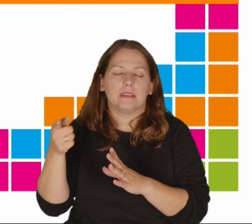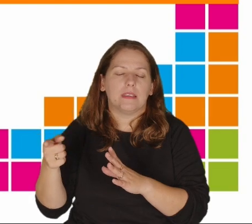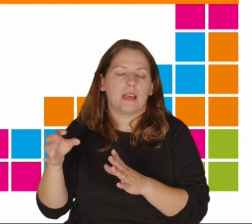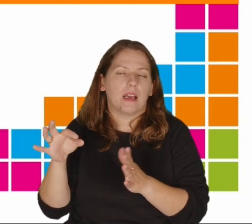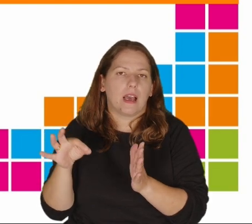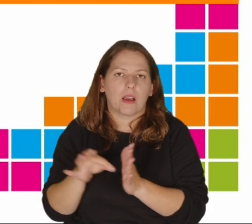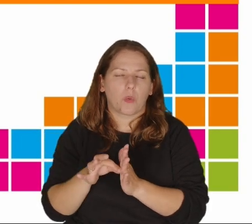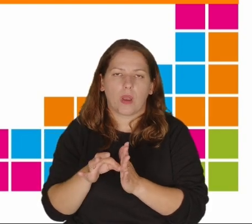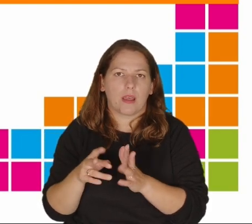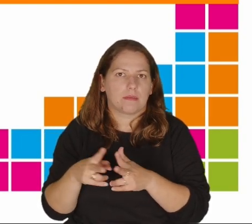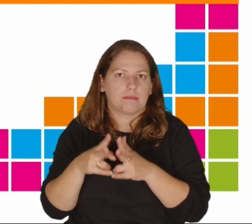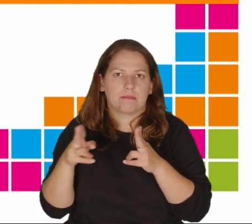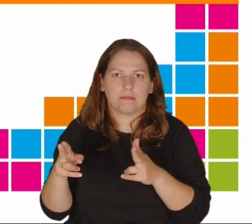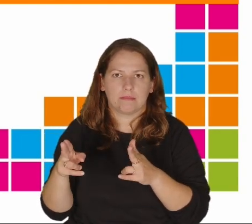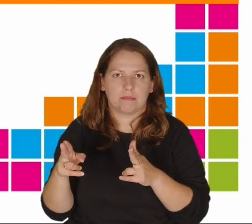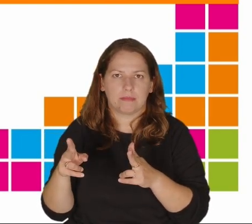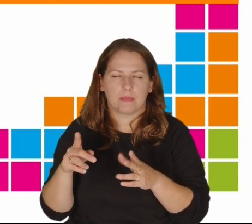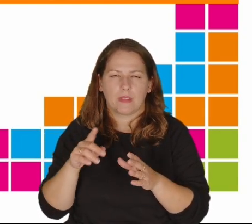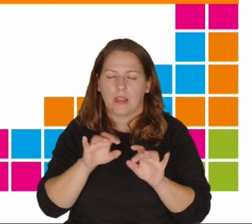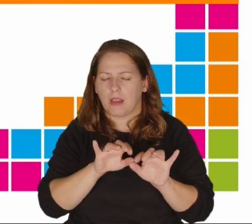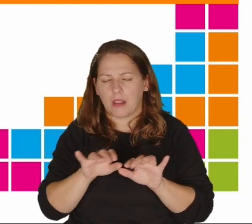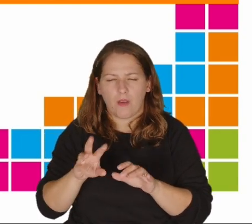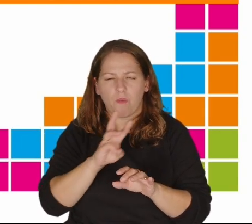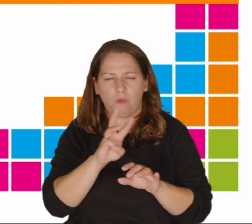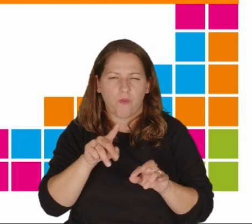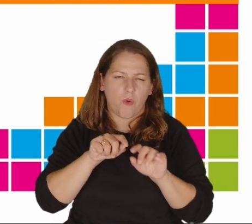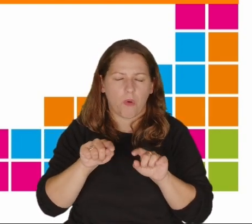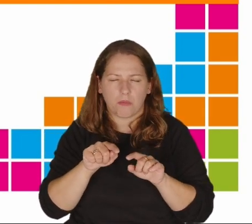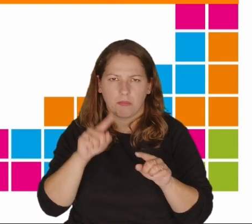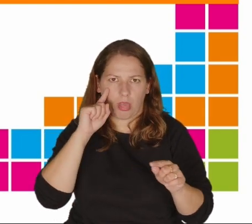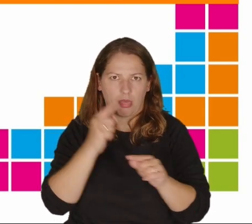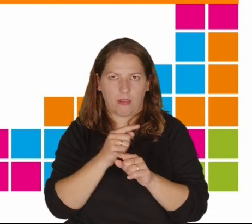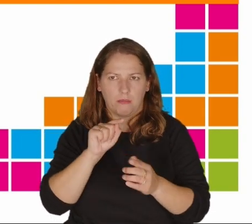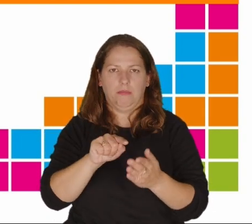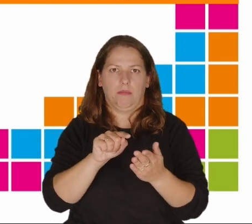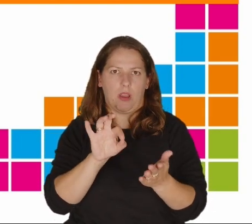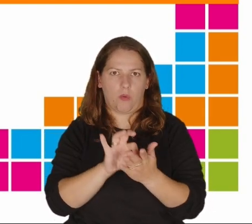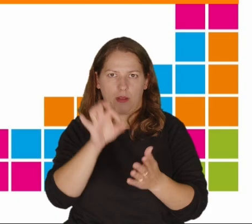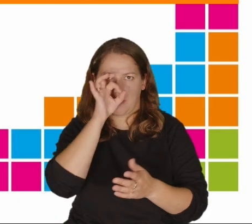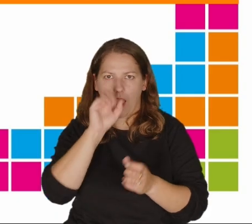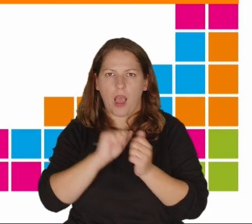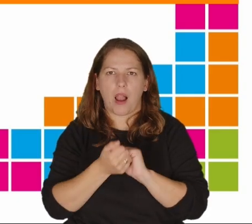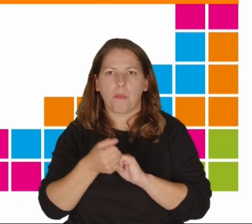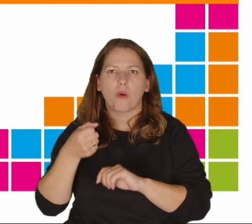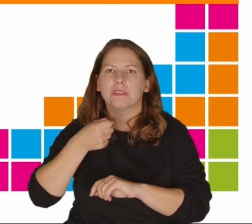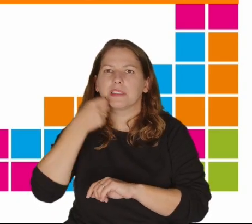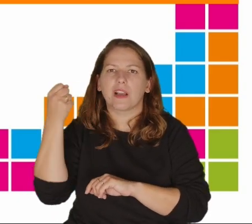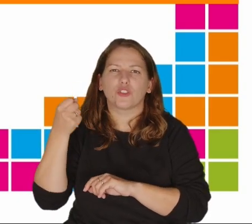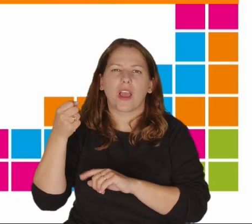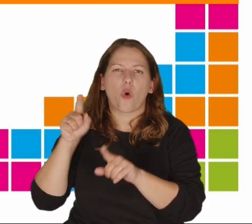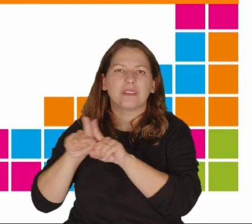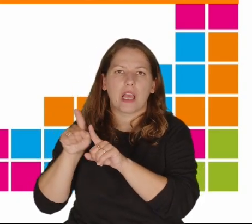z mylnym wpisaniem jakiegoś adresu albo przejęciem komputera starszego